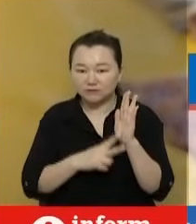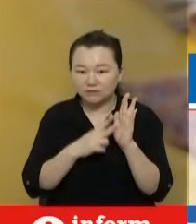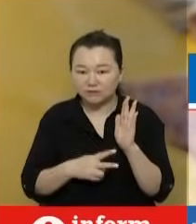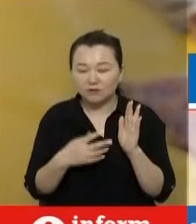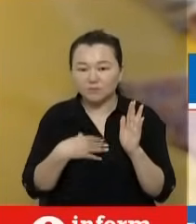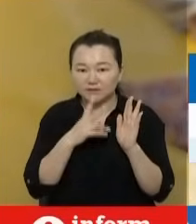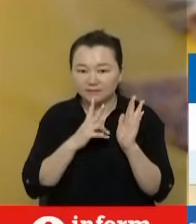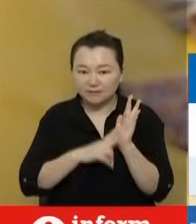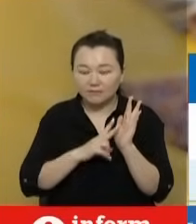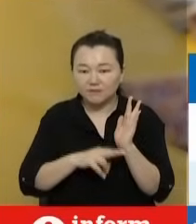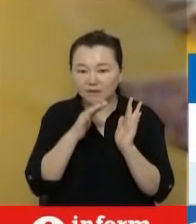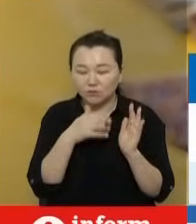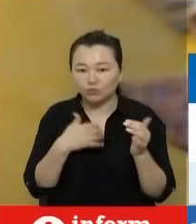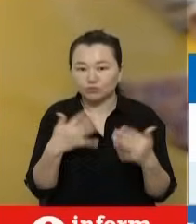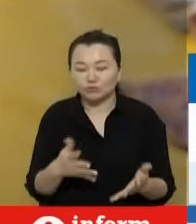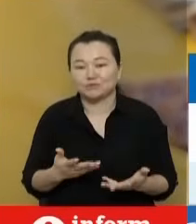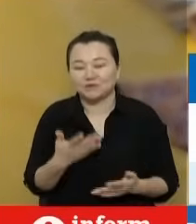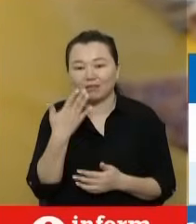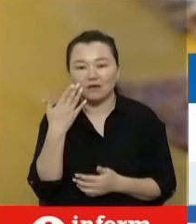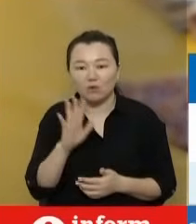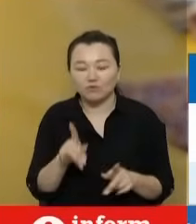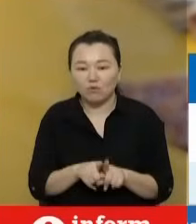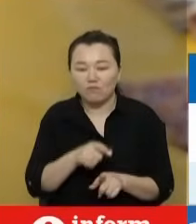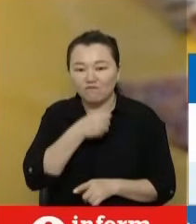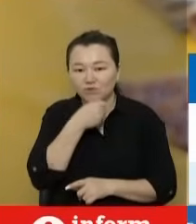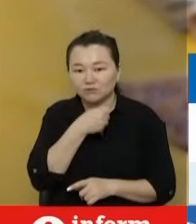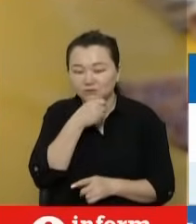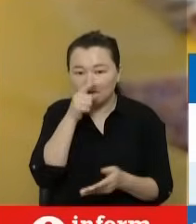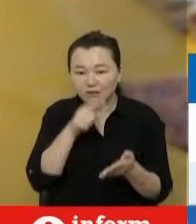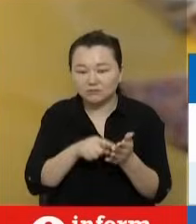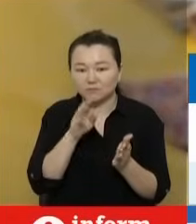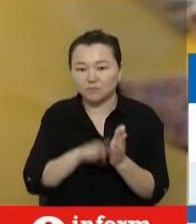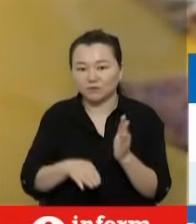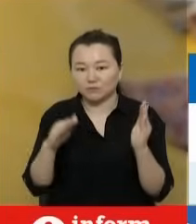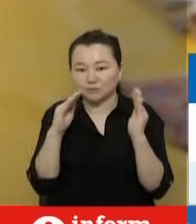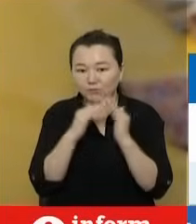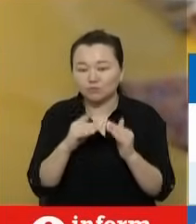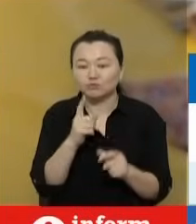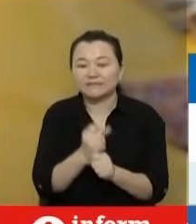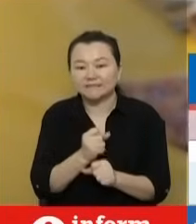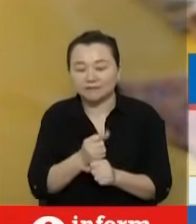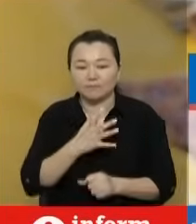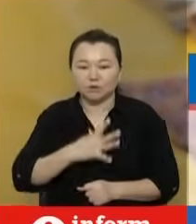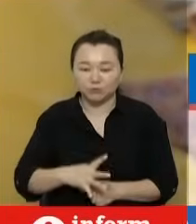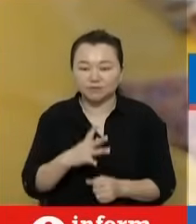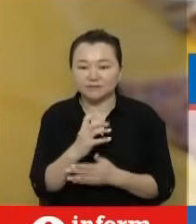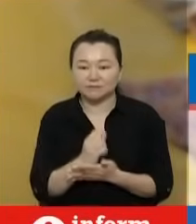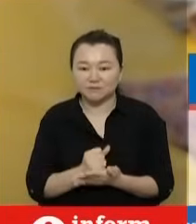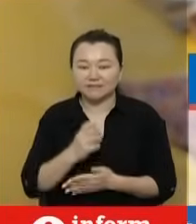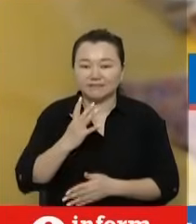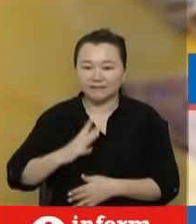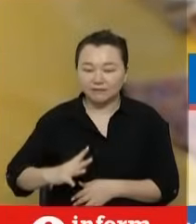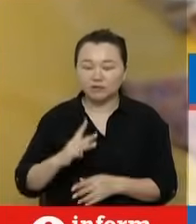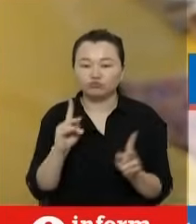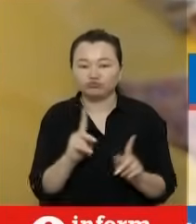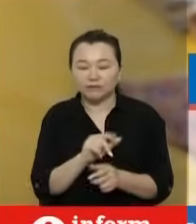Мне под 70 лет уже. Конечно, нелегко в таком возрасте оказаться без крыши над головой. Но что поделаешь, придется запастись терпением.